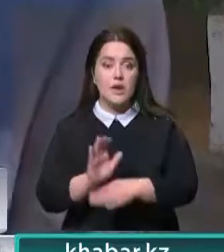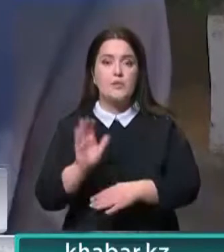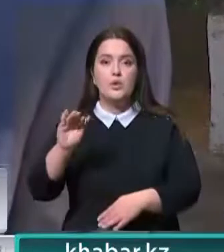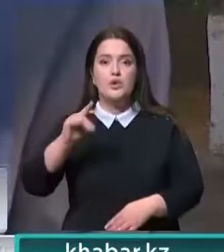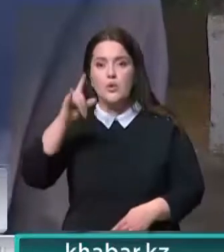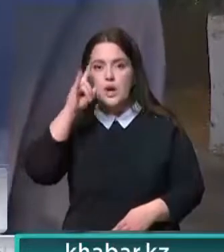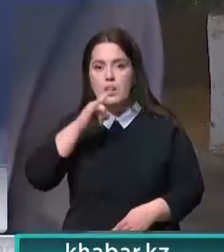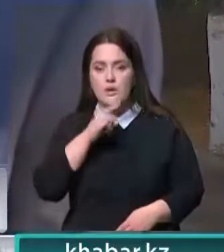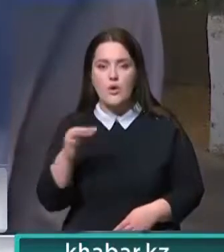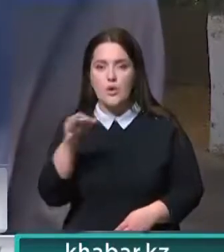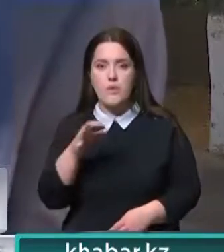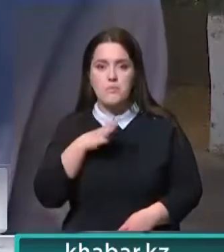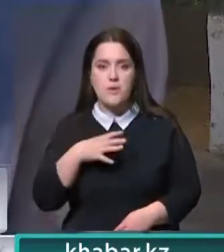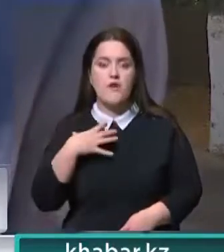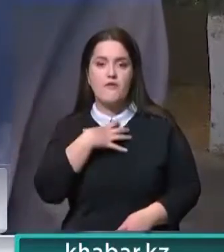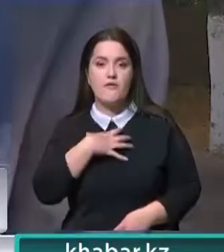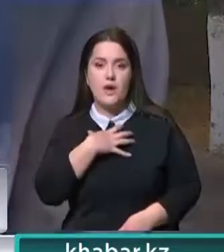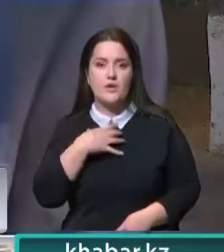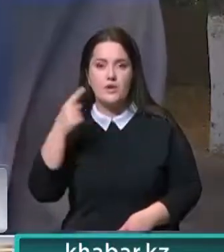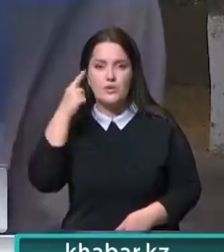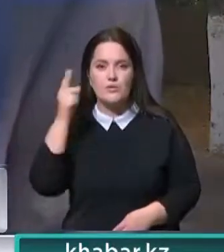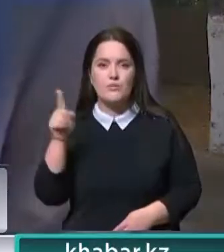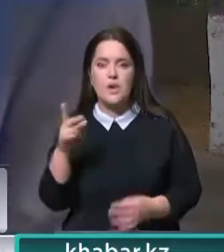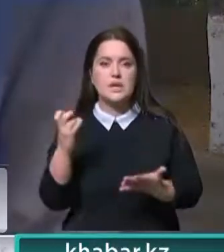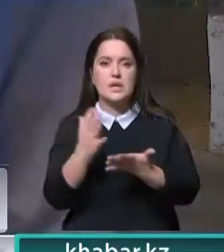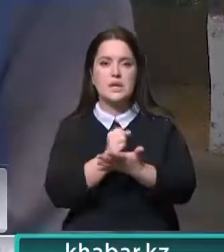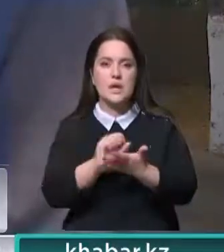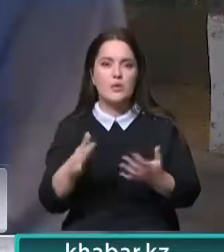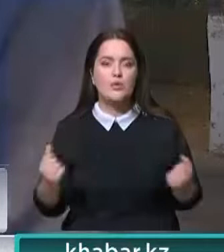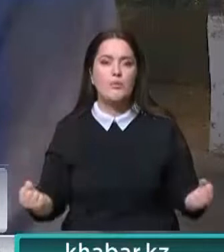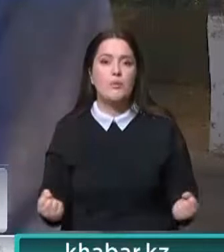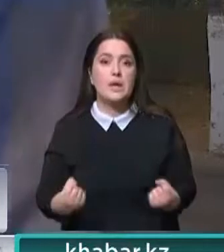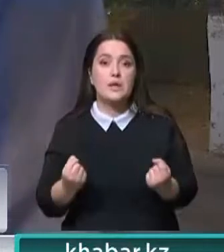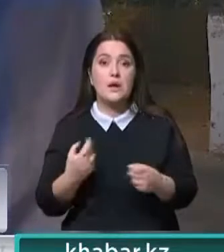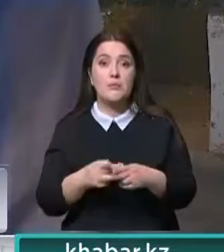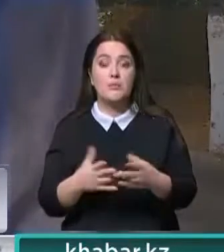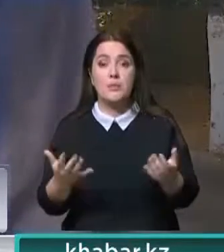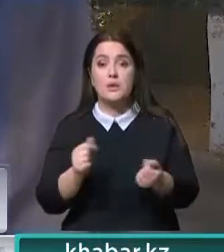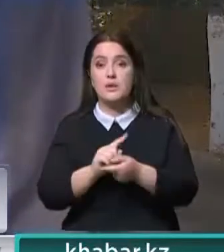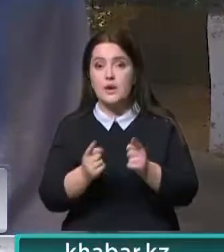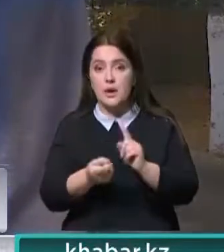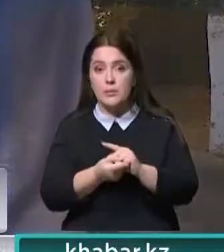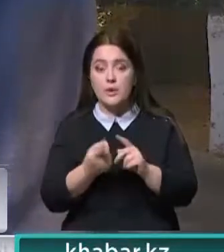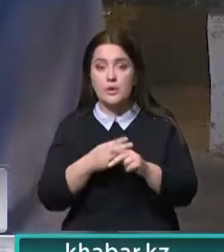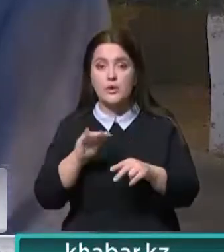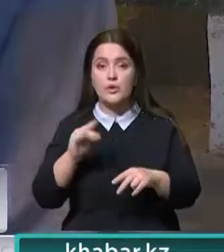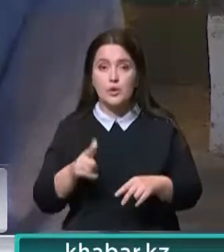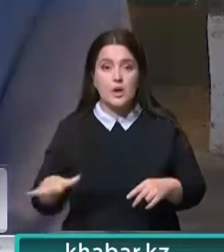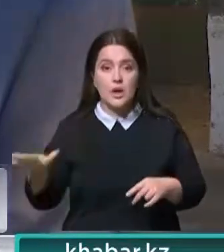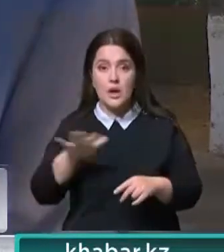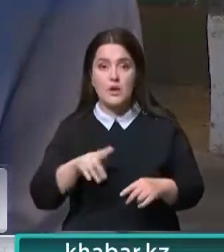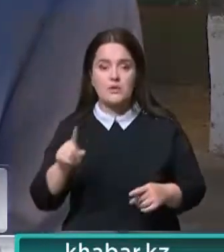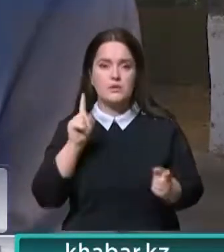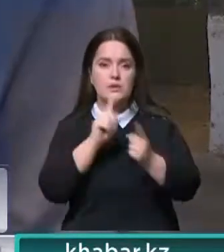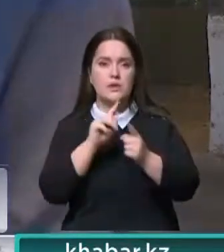Южно-Казахстанскую область было политически важно. Они рассчитывали, что он не найдет здесь поддержки. А получилось наоборот. Южный регион встретил